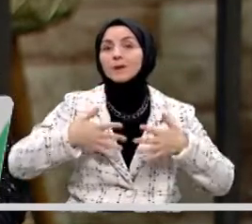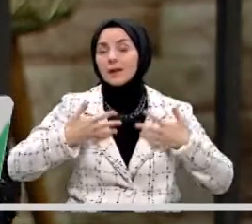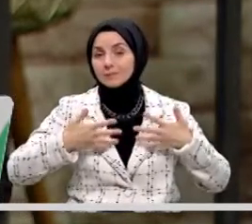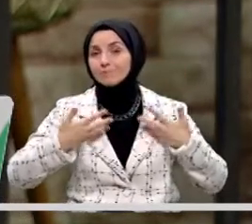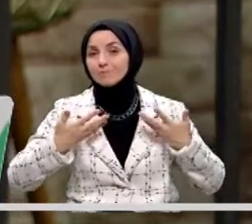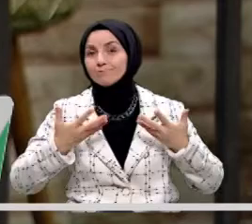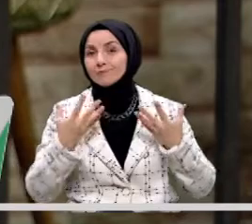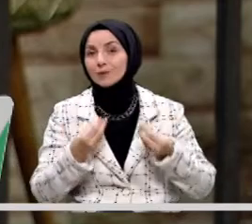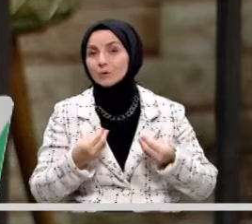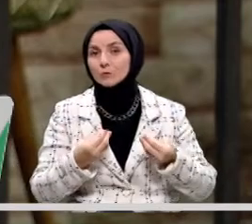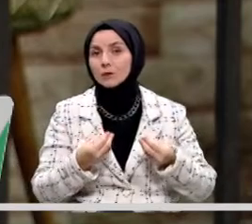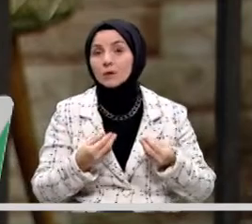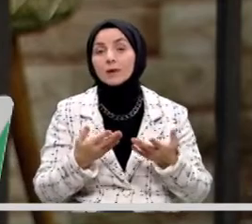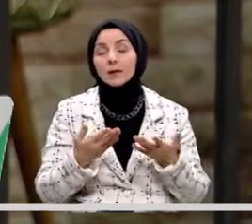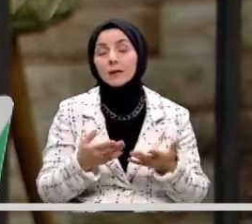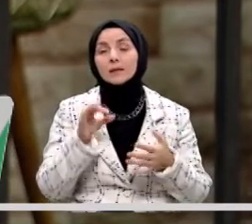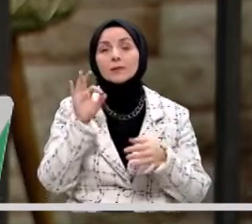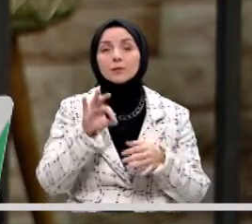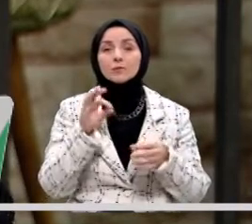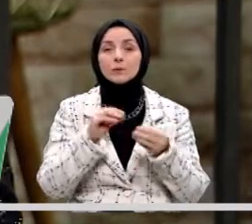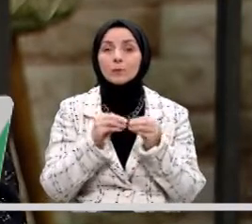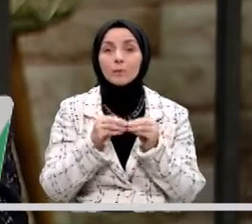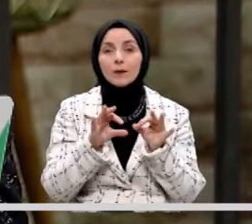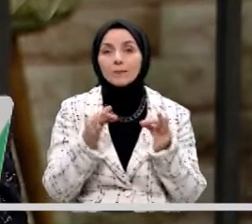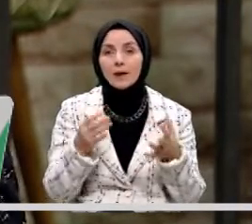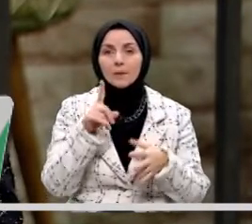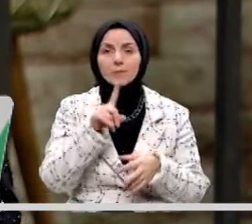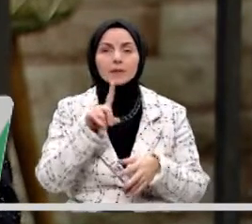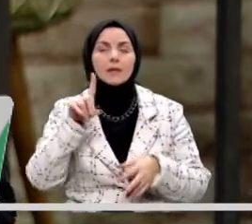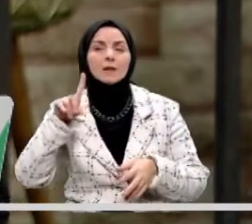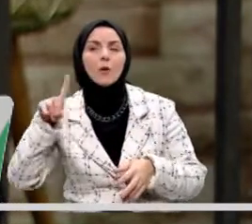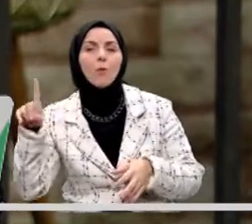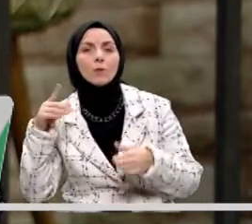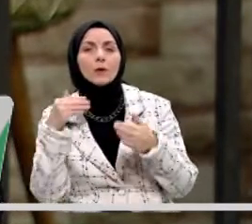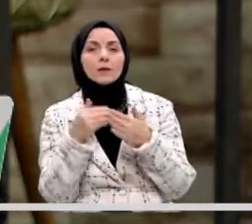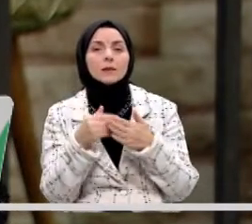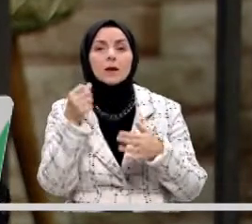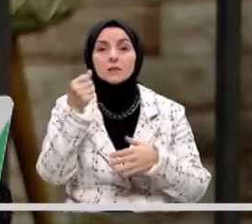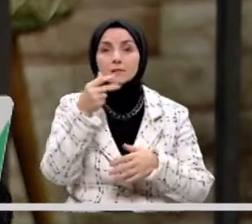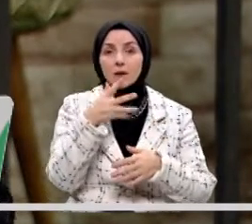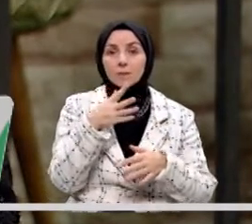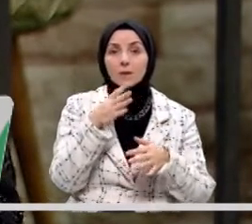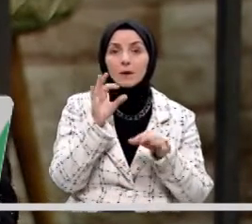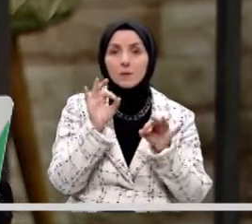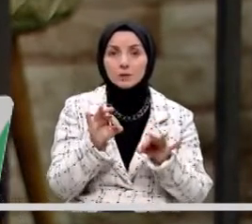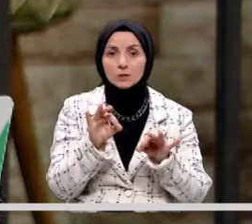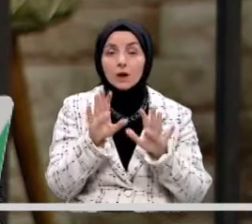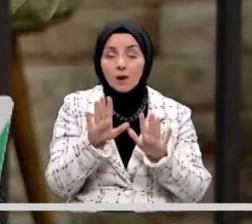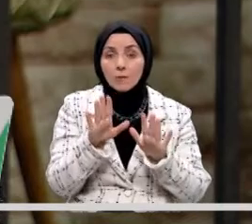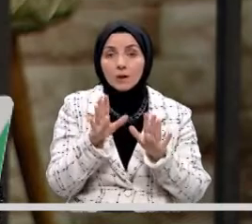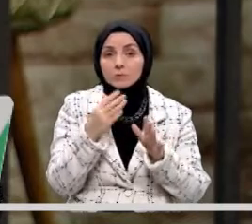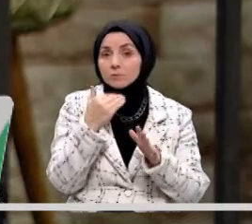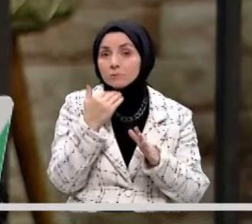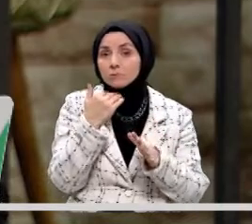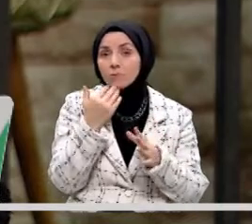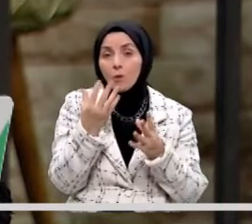saymadığında ne yapıyorsunuz konu bu komşunun çocuğu saydığında ya da büyük çocuk saydığında küçük saymıyorsa Ne yapıyorsunuz orada